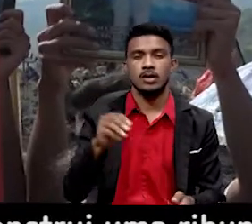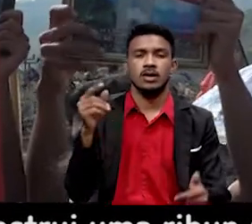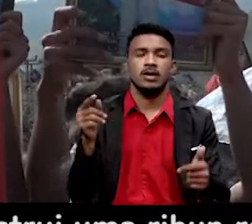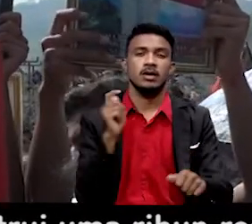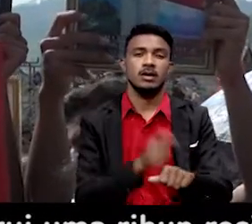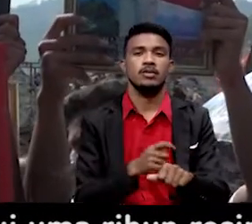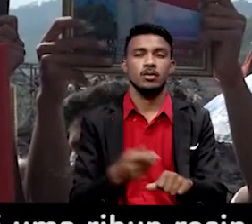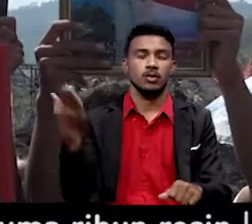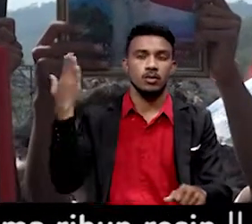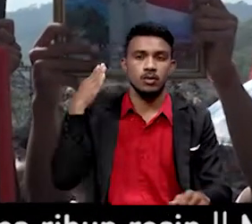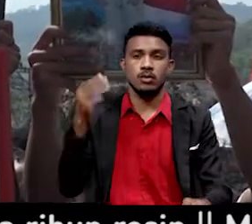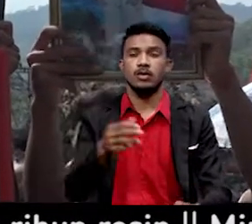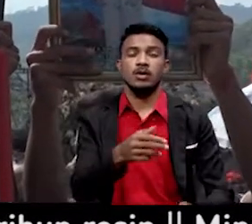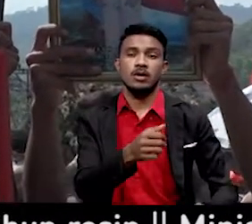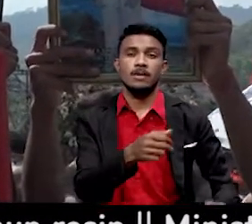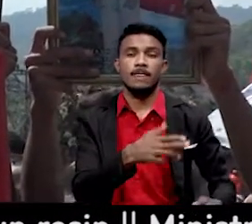Papa Carba Ojo, ini atas tolu